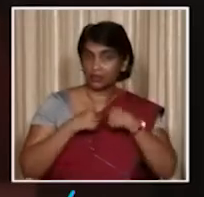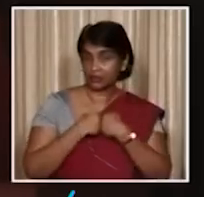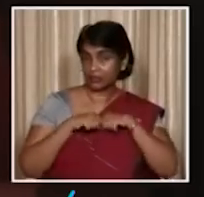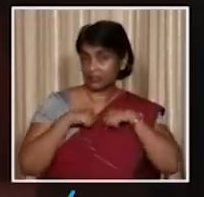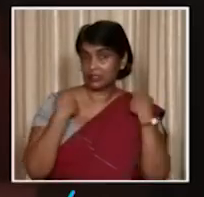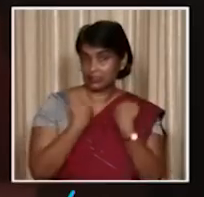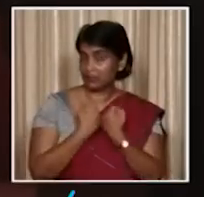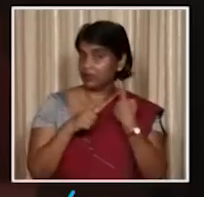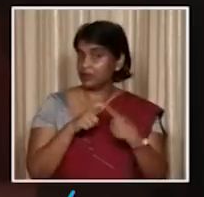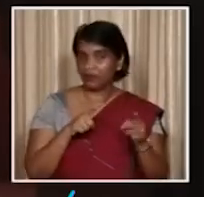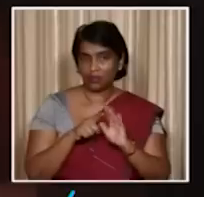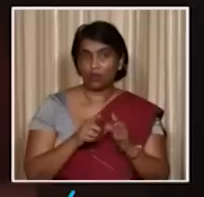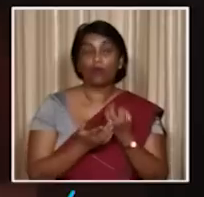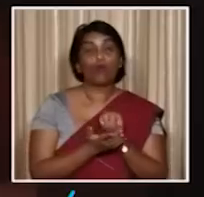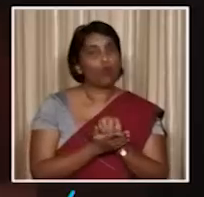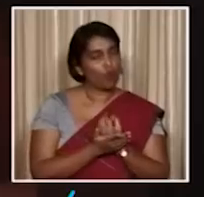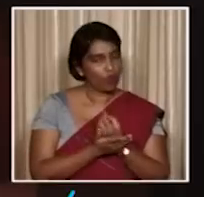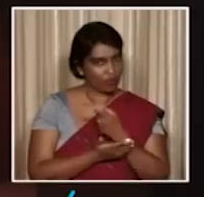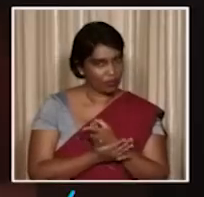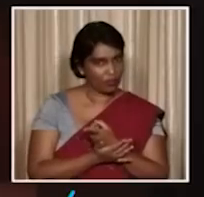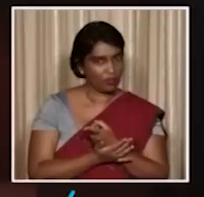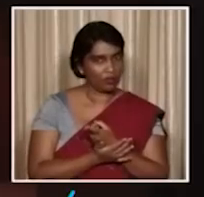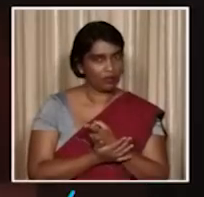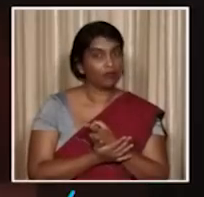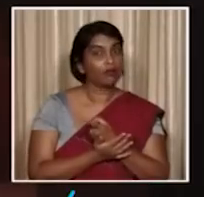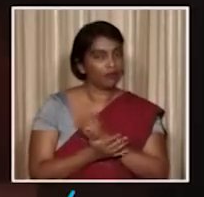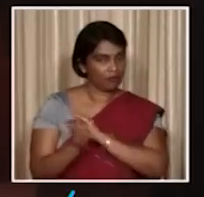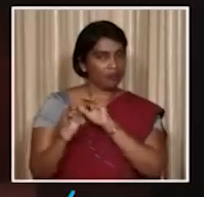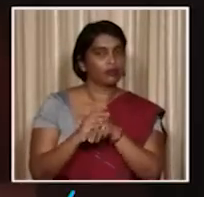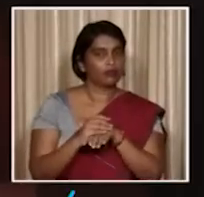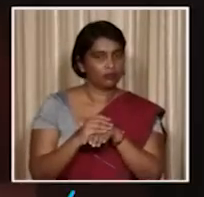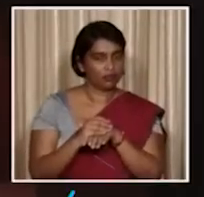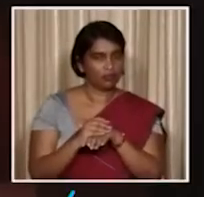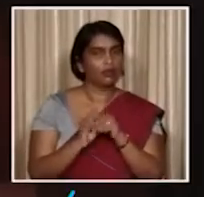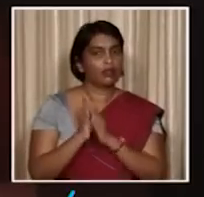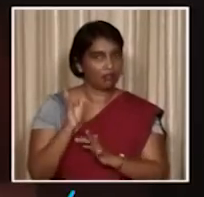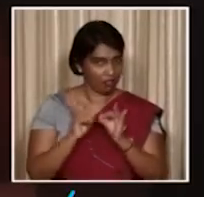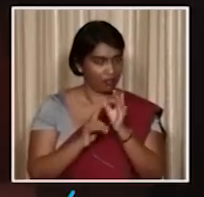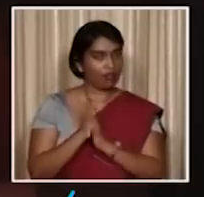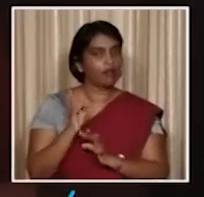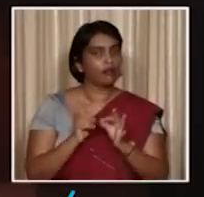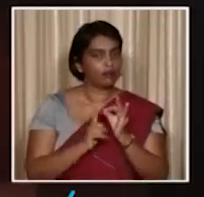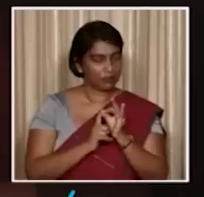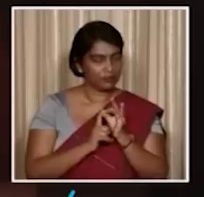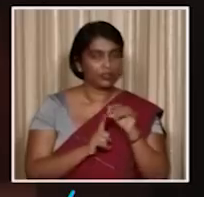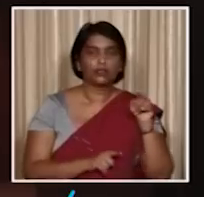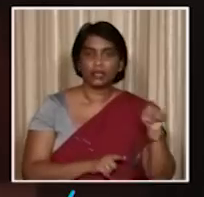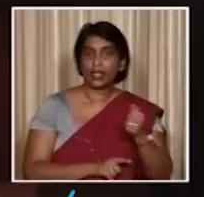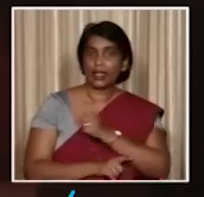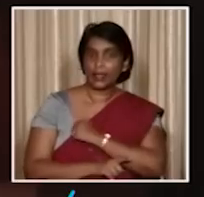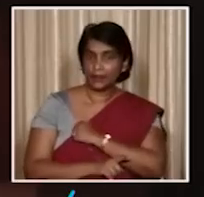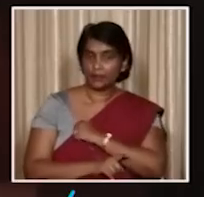නෙවෙයි පොහොට්ටුවේ ලාංඡනයෙන් ඉදිරිපත් වූ මන්ත්‍රීවරුනුත් මේ